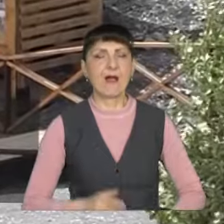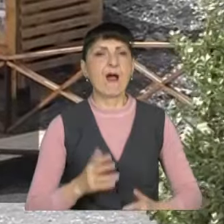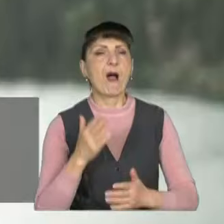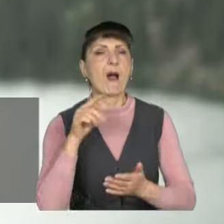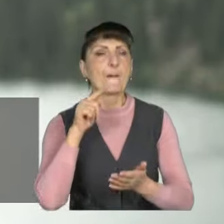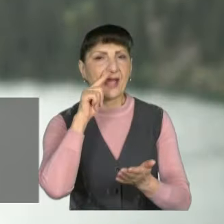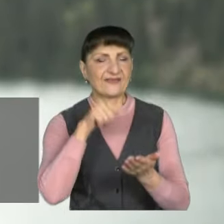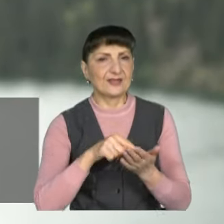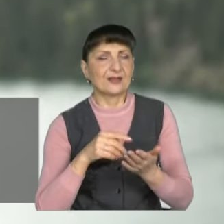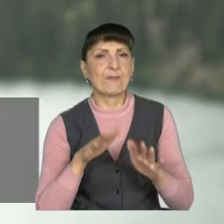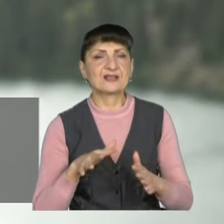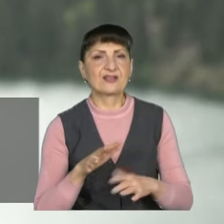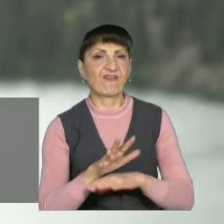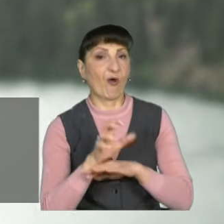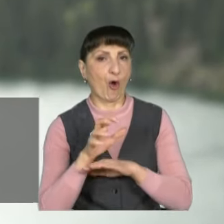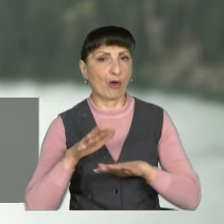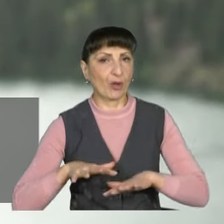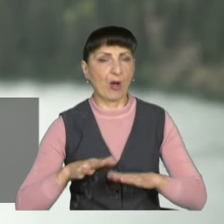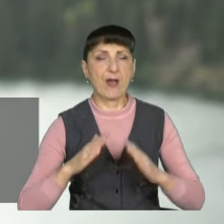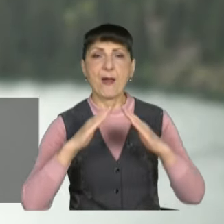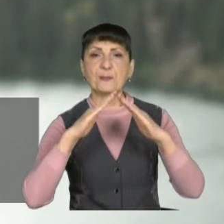Появились фотозоны, беседки,